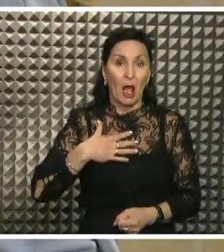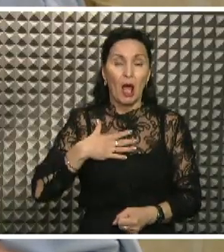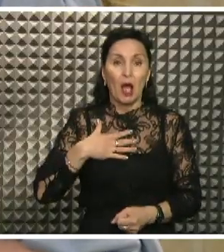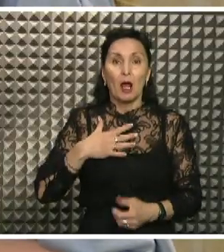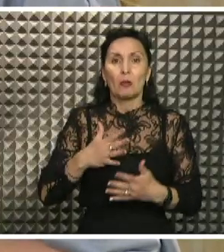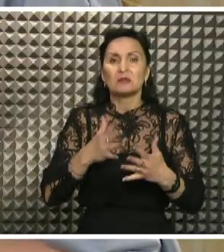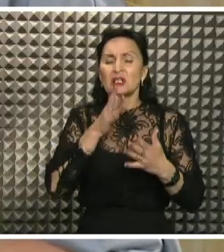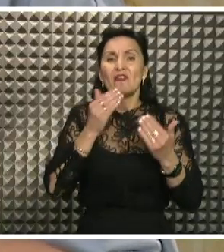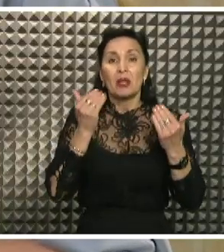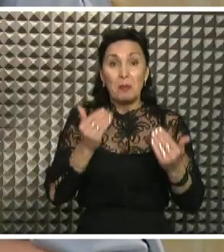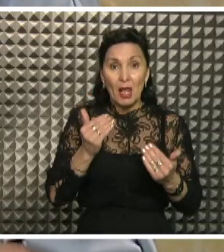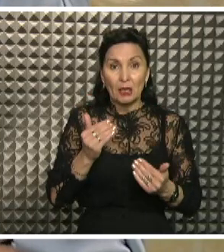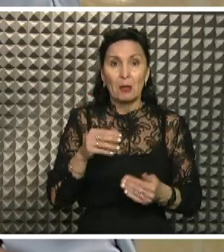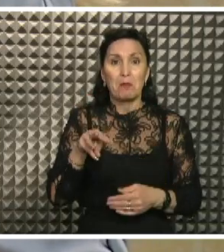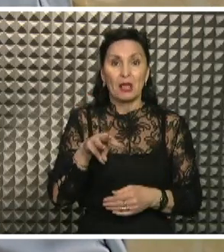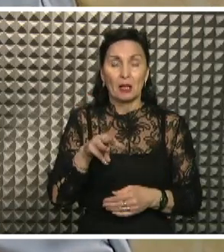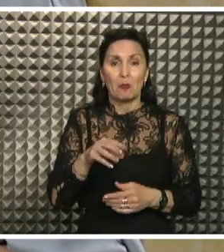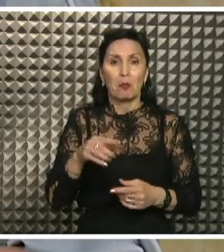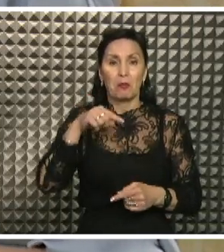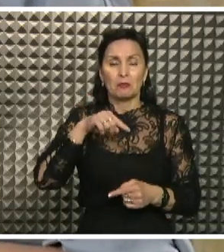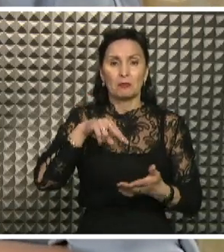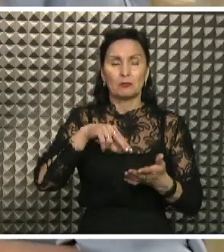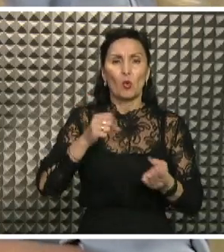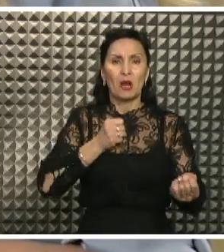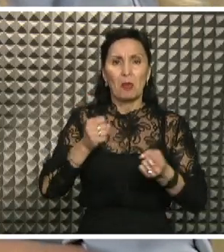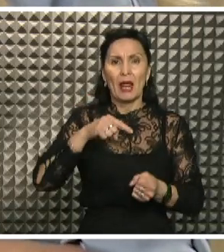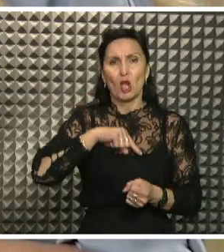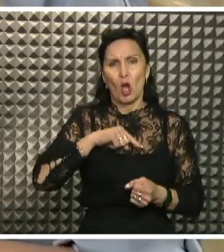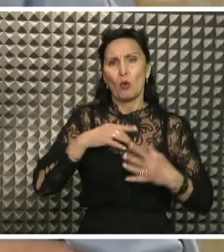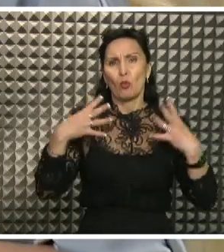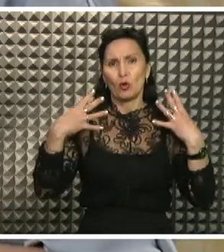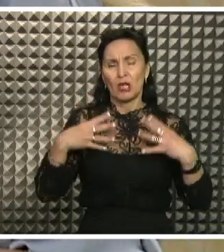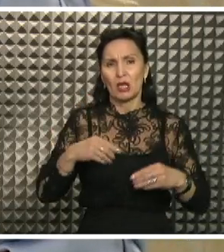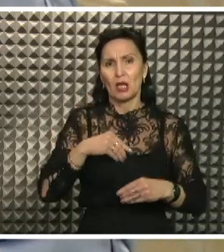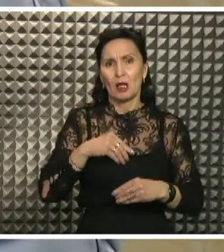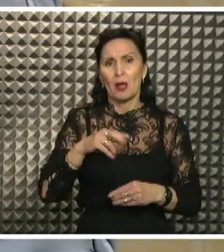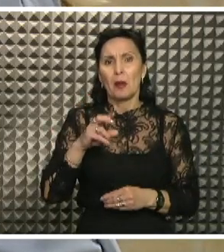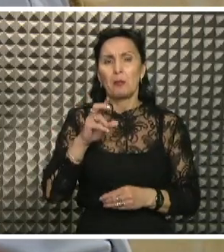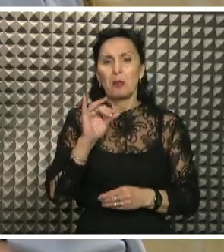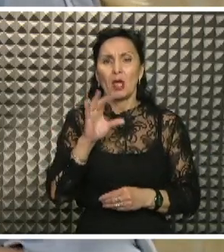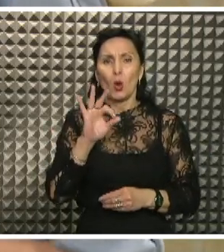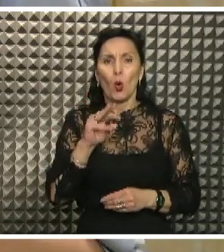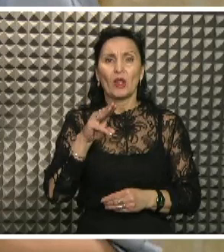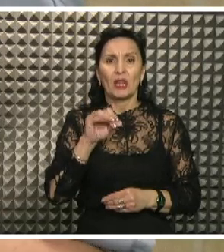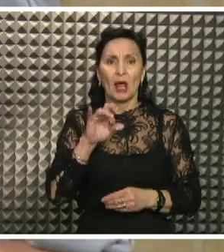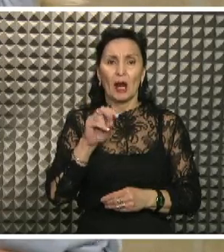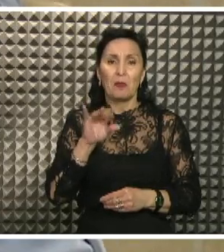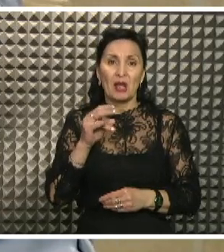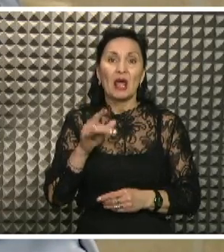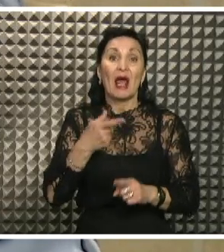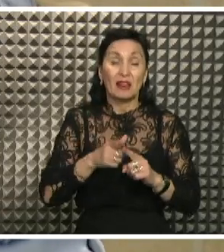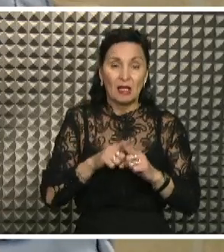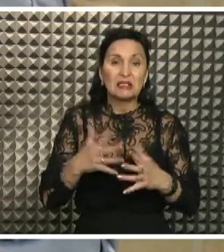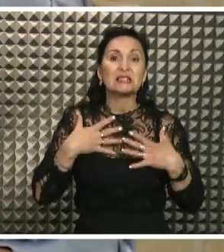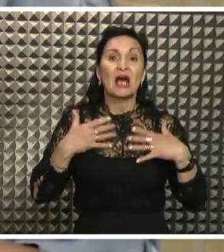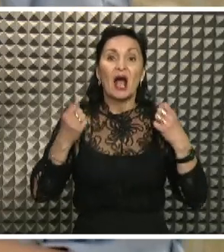Наиболее современным методом в плане укрепления иммунитета я, пожалуй, назову криотерапию. Это современное закаливание